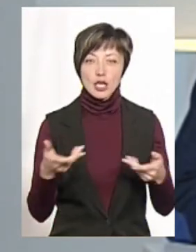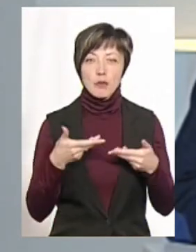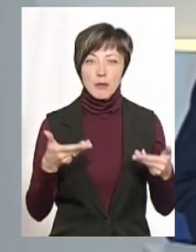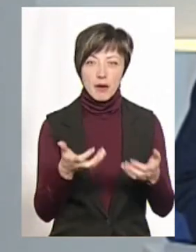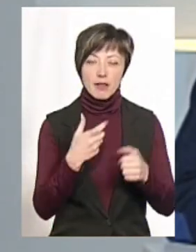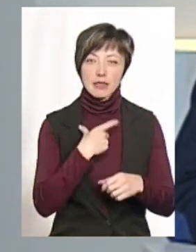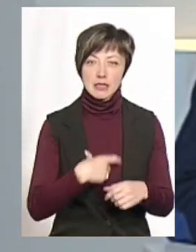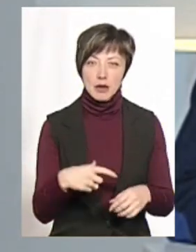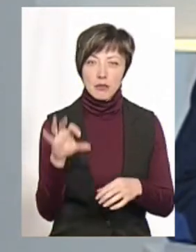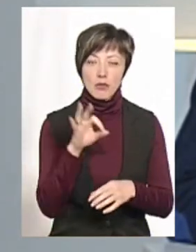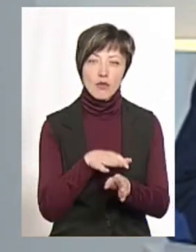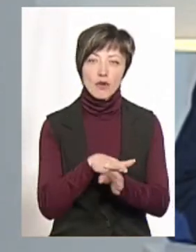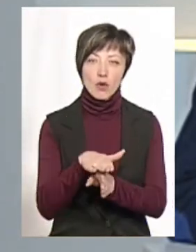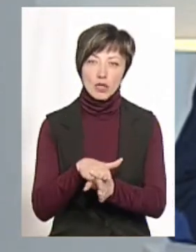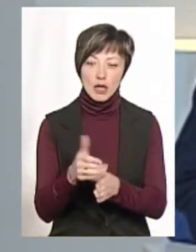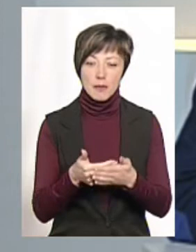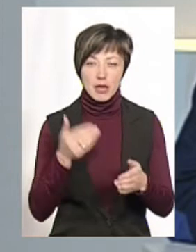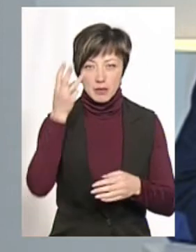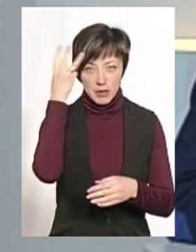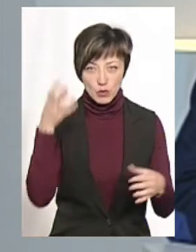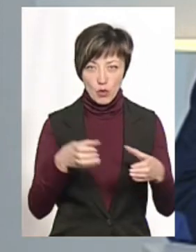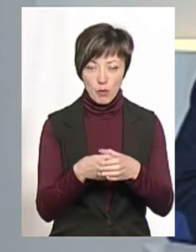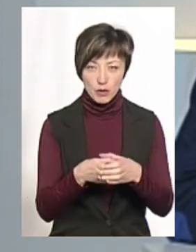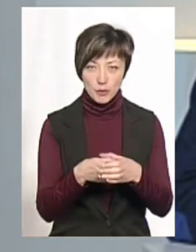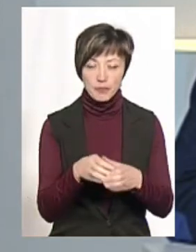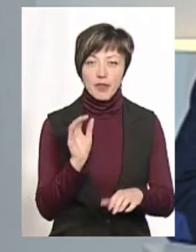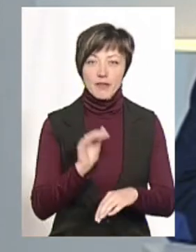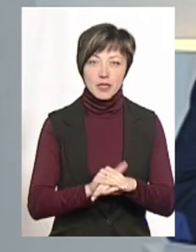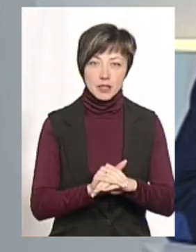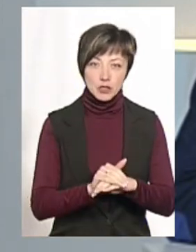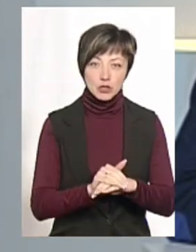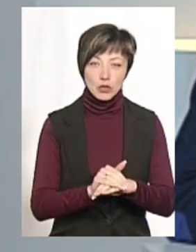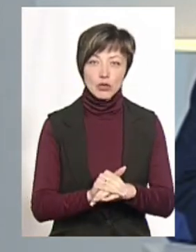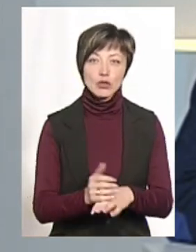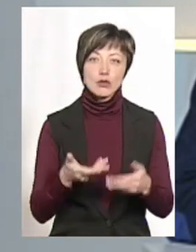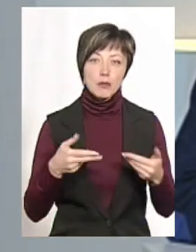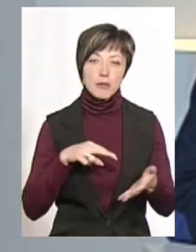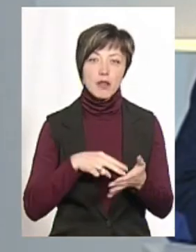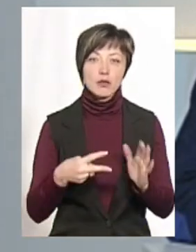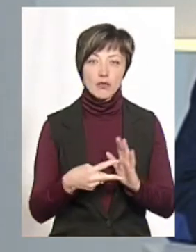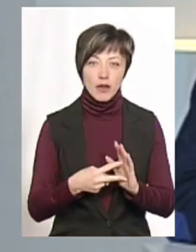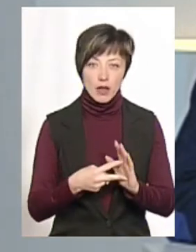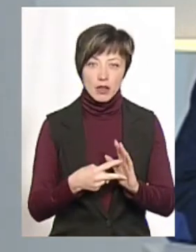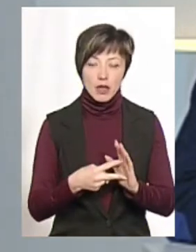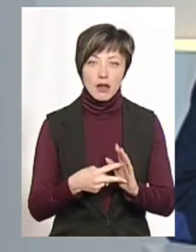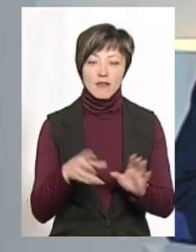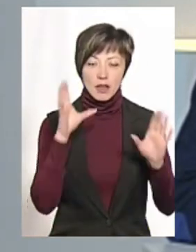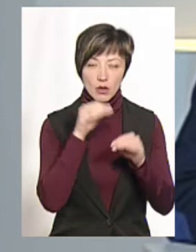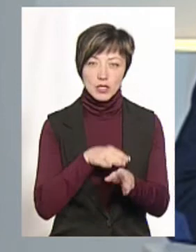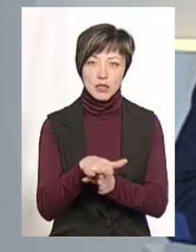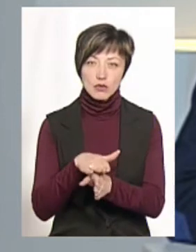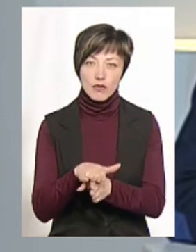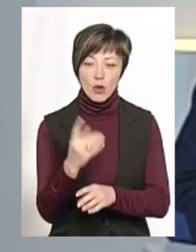ми брали на себе стосовно виконання перед Хмельницькою громадою. Фактично, все те, що ми планували, вдалося реалізувати, окрім